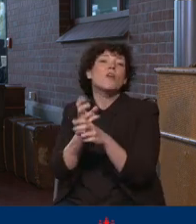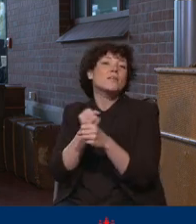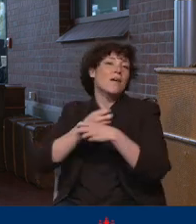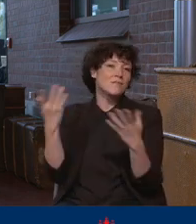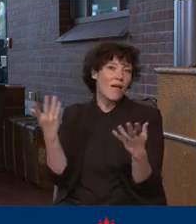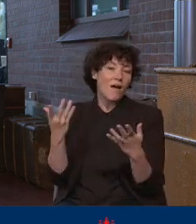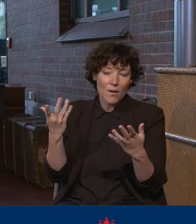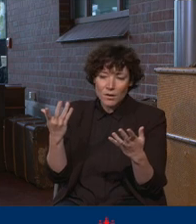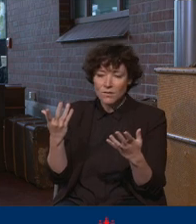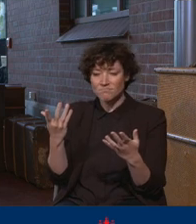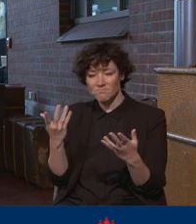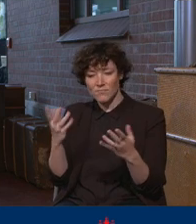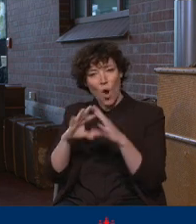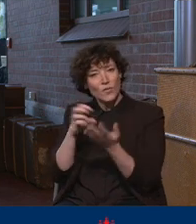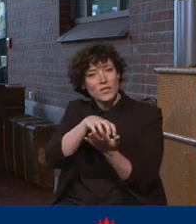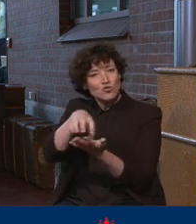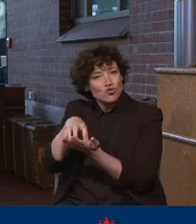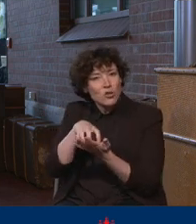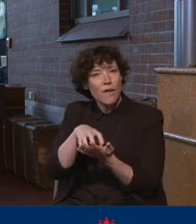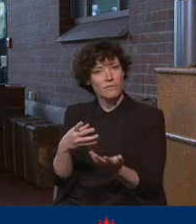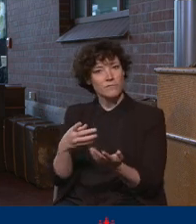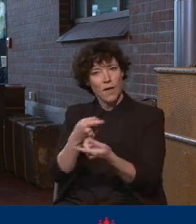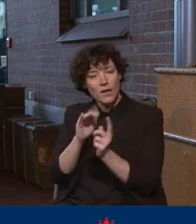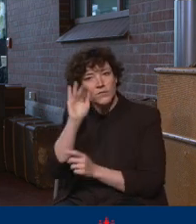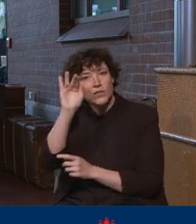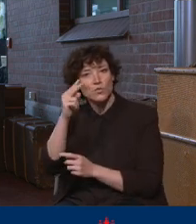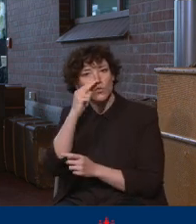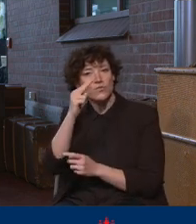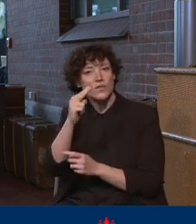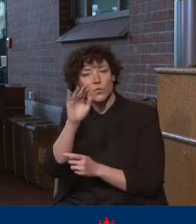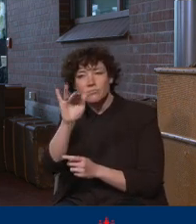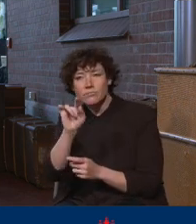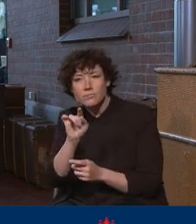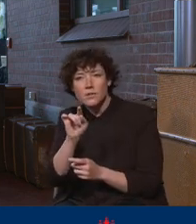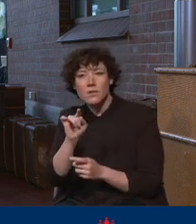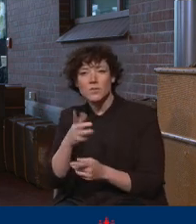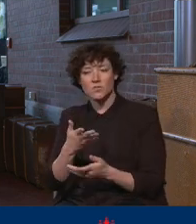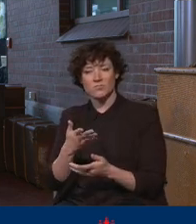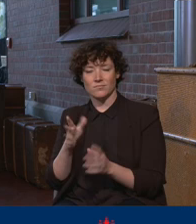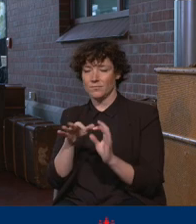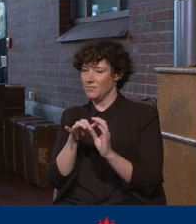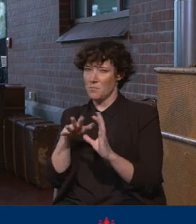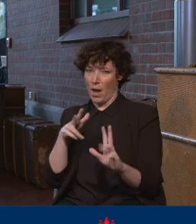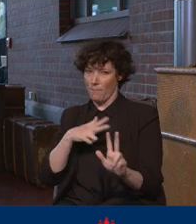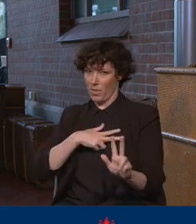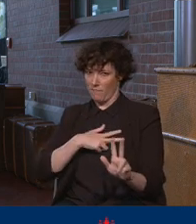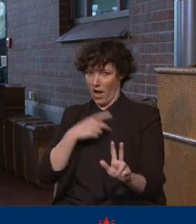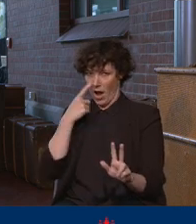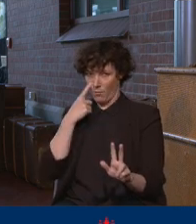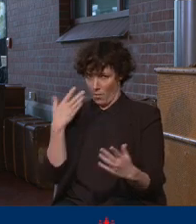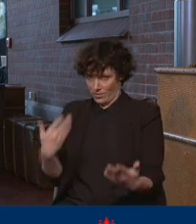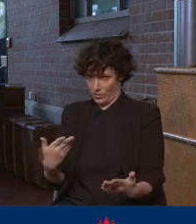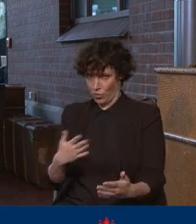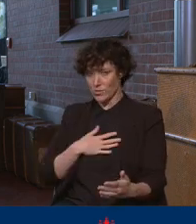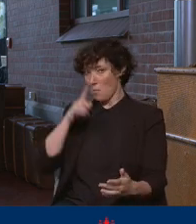auch diese geschäfte alles wasser an zukunftsvision gedacht wird hab irgendwie nichts mit dem zu tun was da im moment passiert meiner meinung